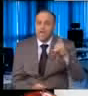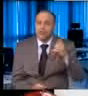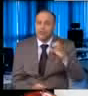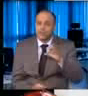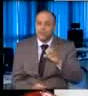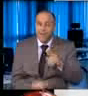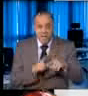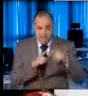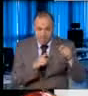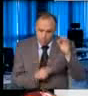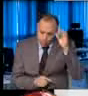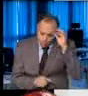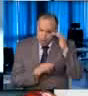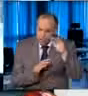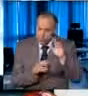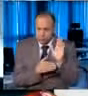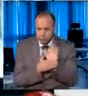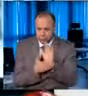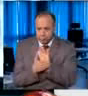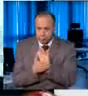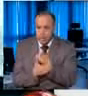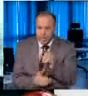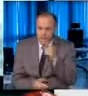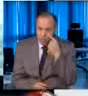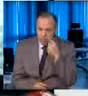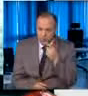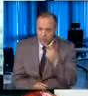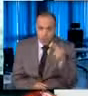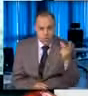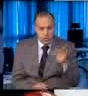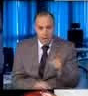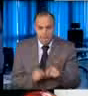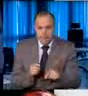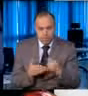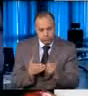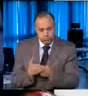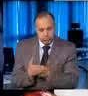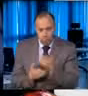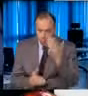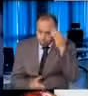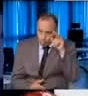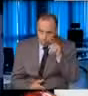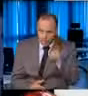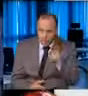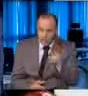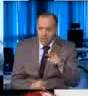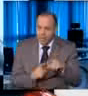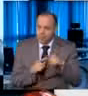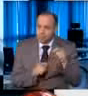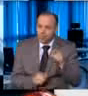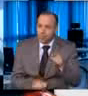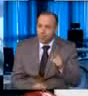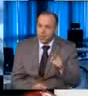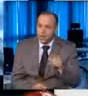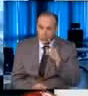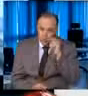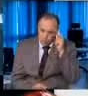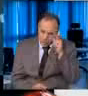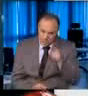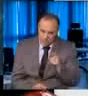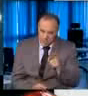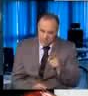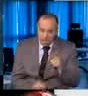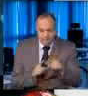أشرطة تونسية وأجنبية عرضت في هذه التظاهرة بحضور بعض المخرجين والفنانين. شريط أتيتود لإناس بن عثمان من بين